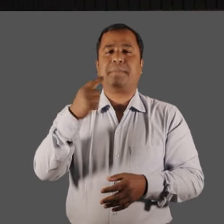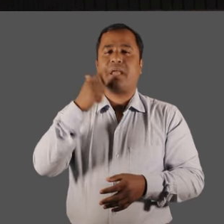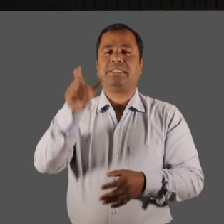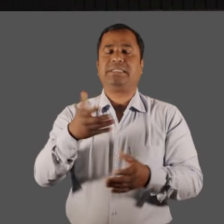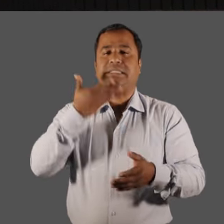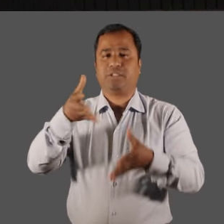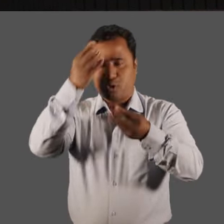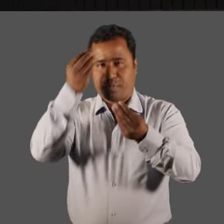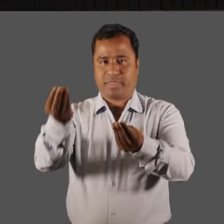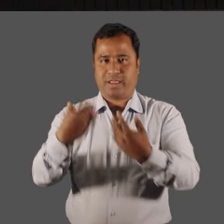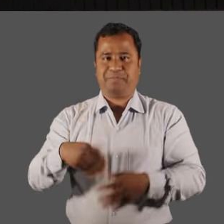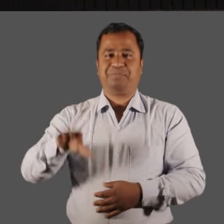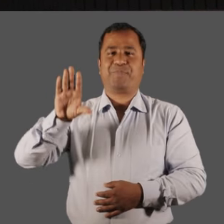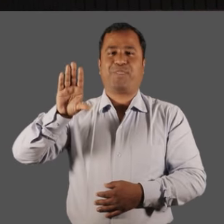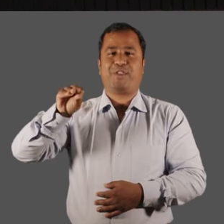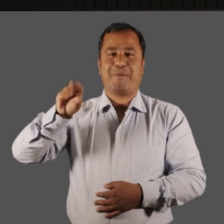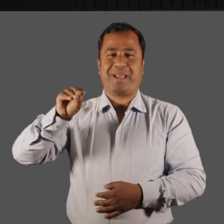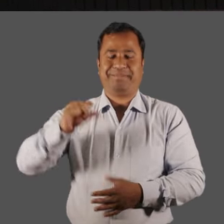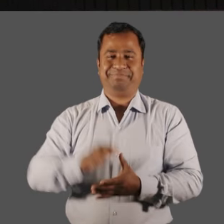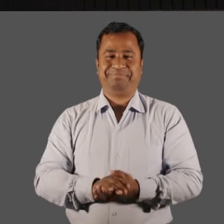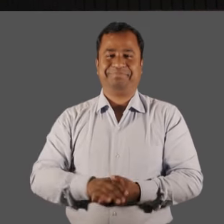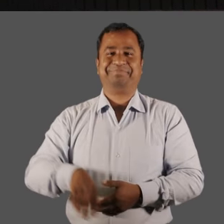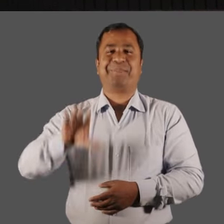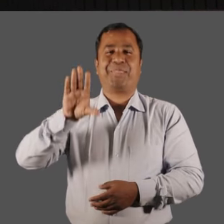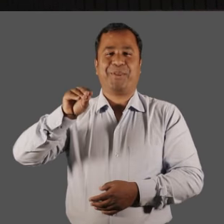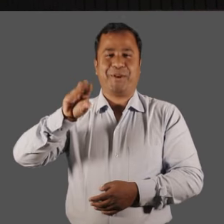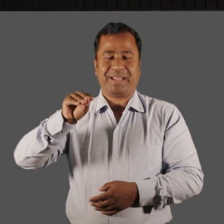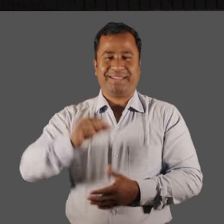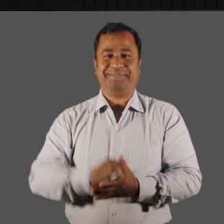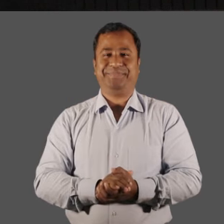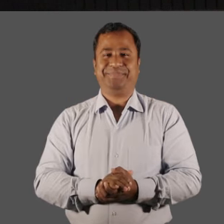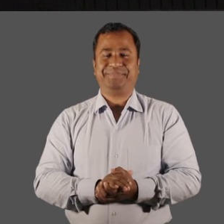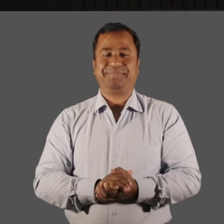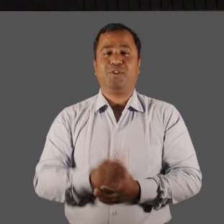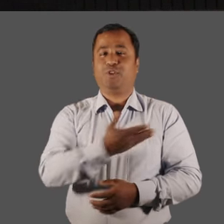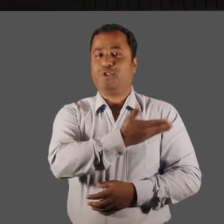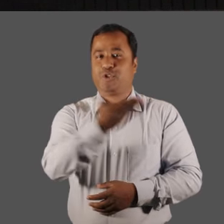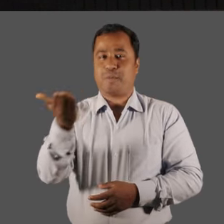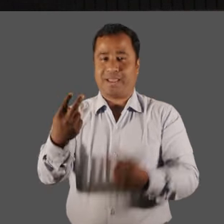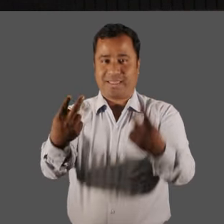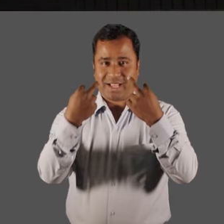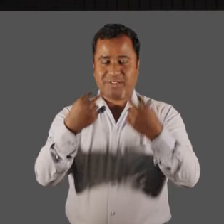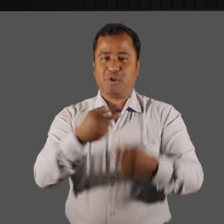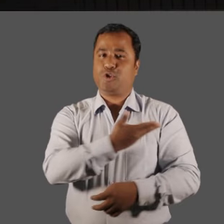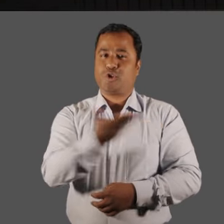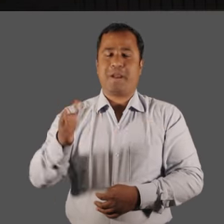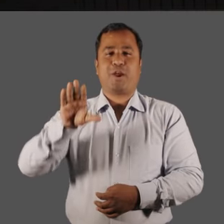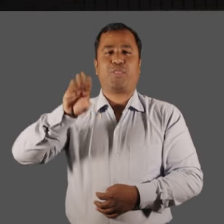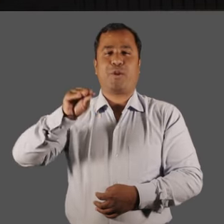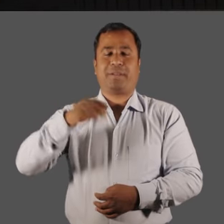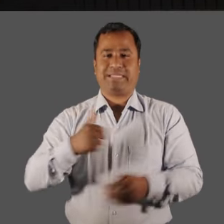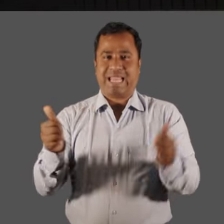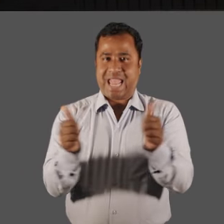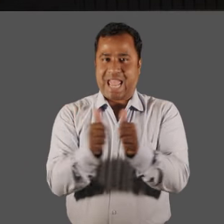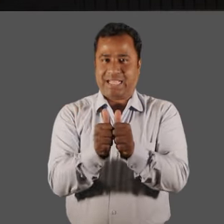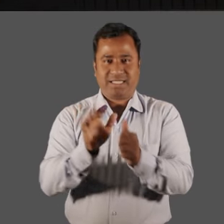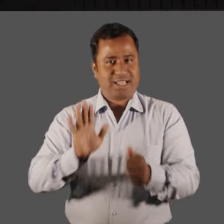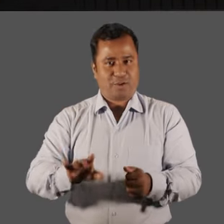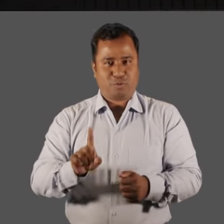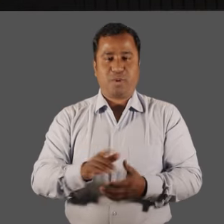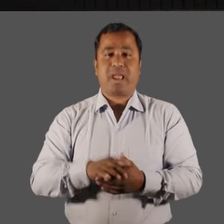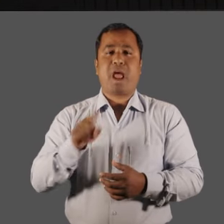ইশারা, এটা একটু শিখতে চাই। আচ্ছা, ধন্যবাদ। ধন্যবাদ। দর্শক, আপনাদেরকেও ধন্যবাদ আজকে আমাদের